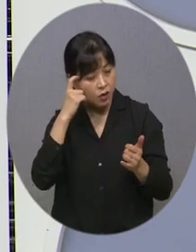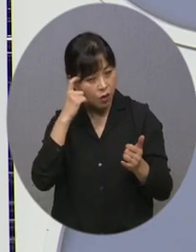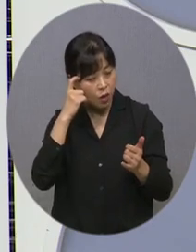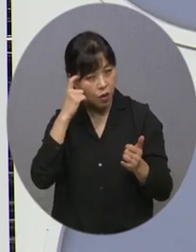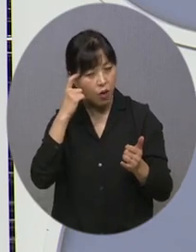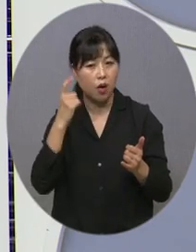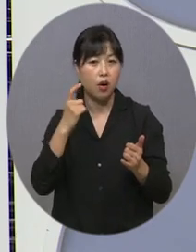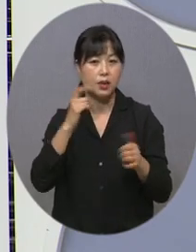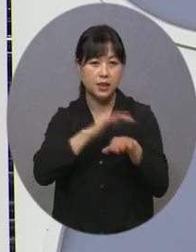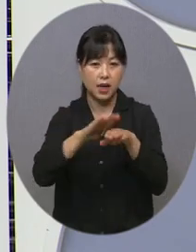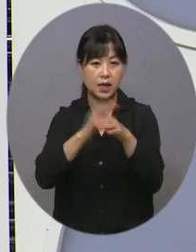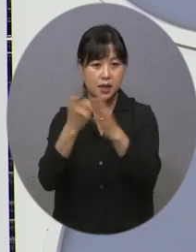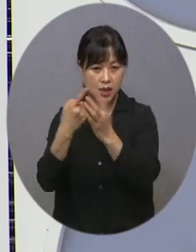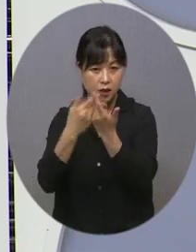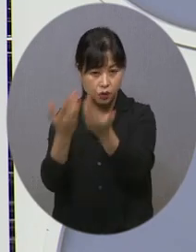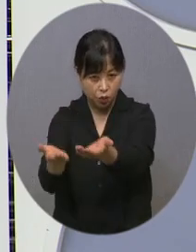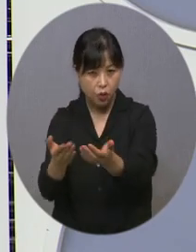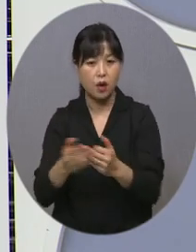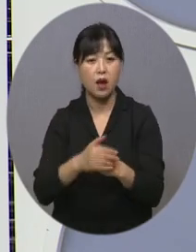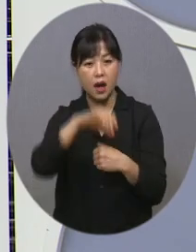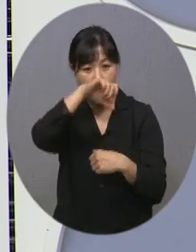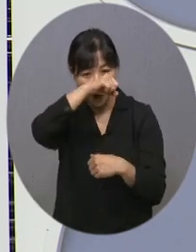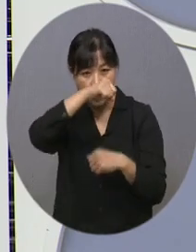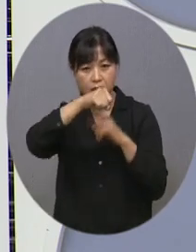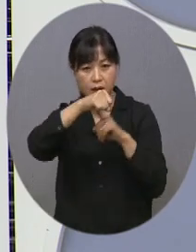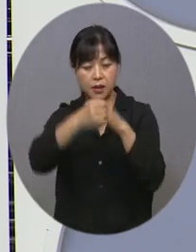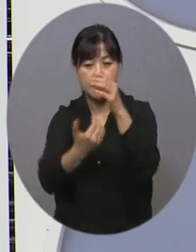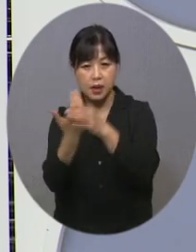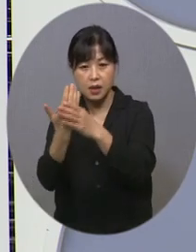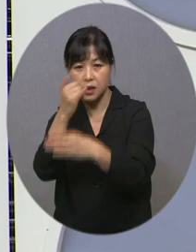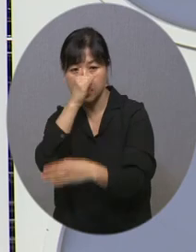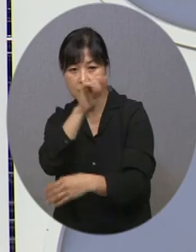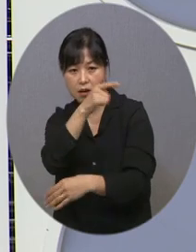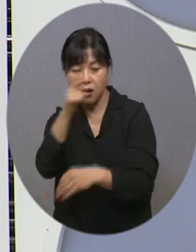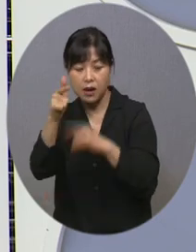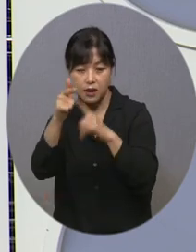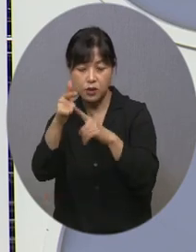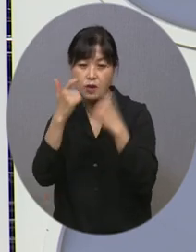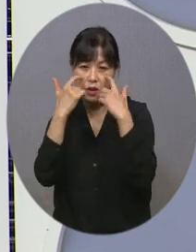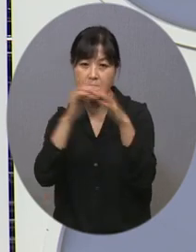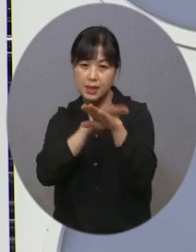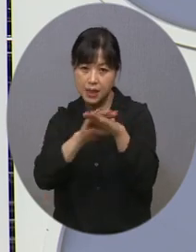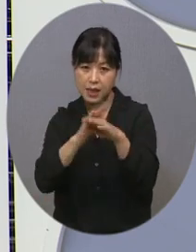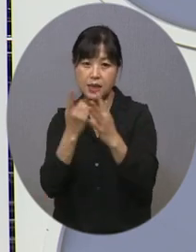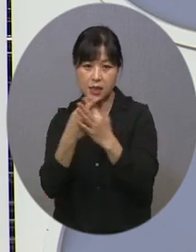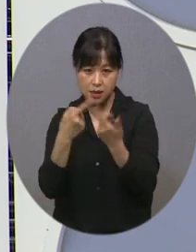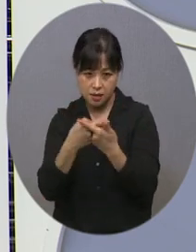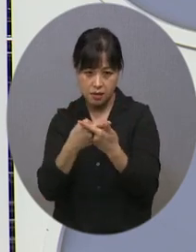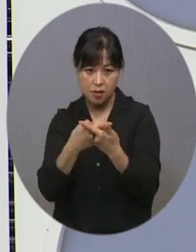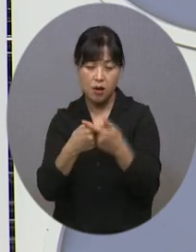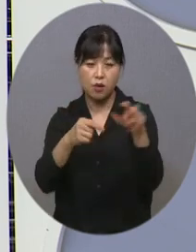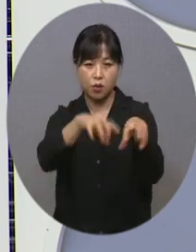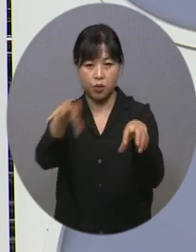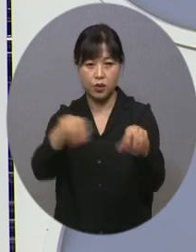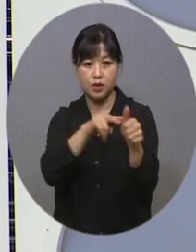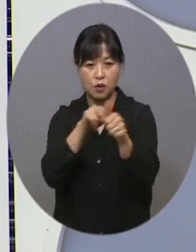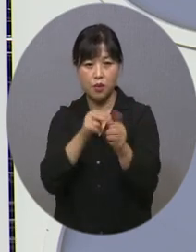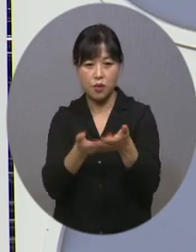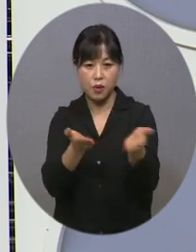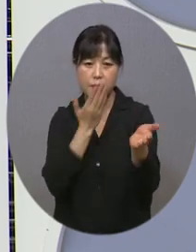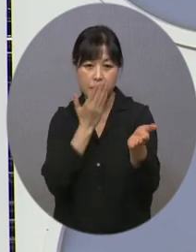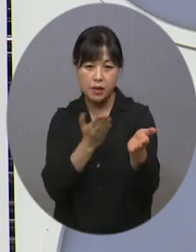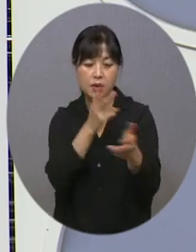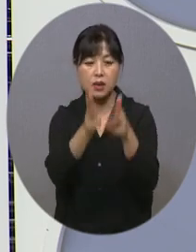저희가 올바른 시각으로 정확하게 분석을 해서, 각계 정보를 제공할 수 있는 그런 사업을